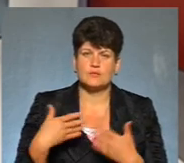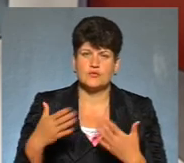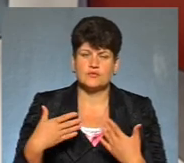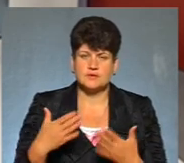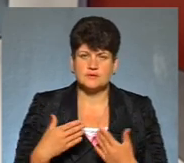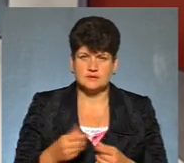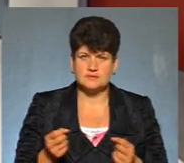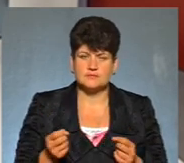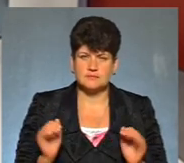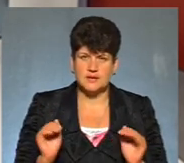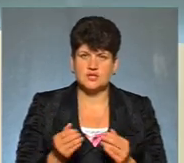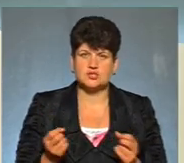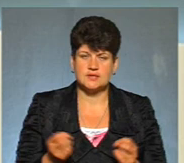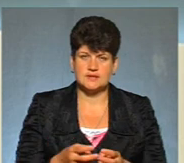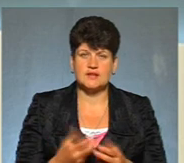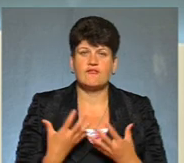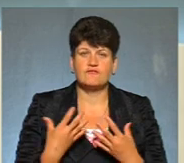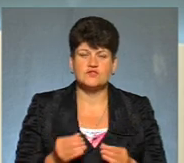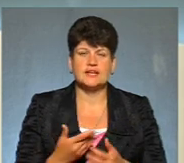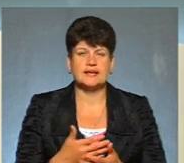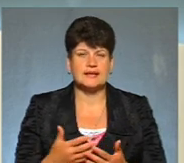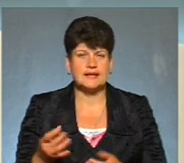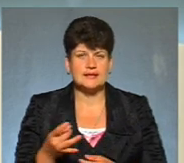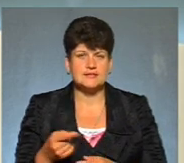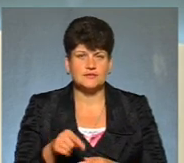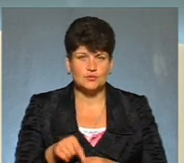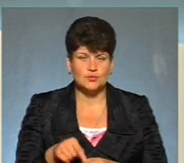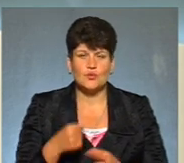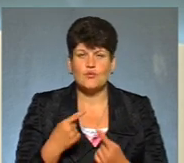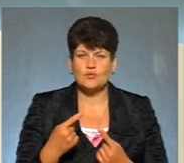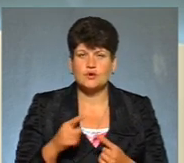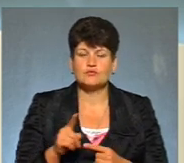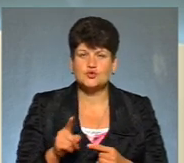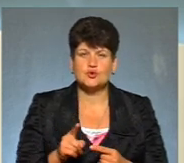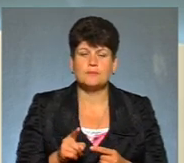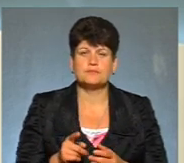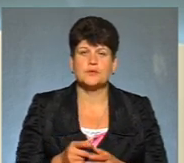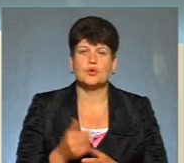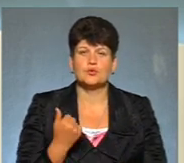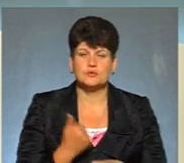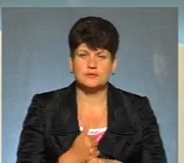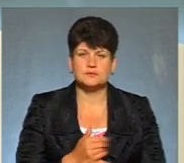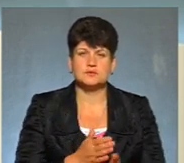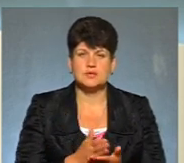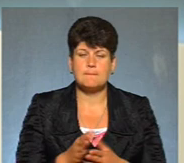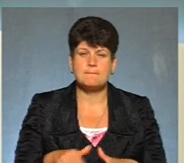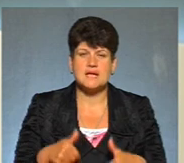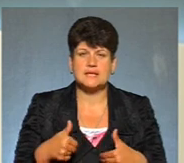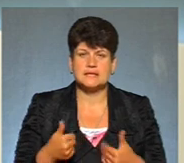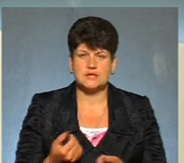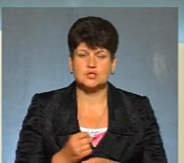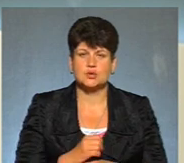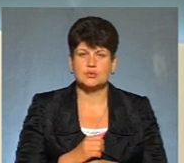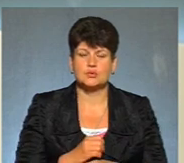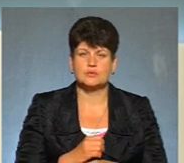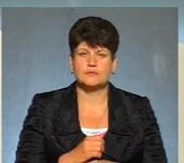за запитання. Я вже декілька разів в цій студії говорив, що переважаючим шляхом передачі ковіду